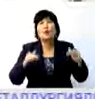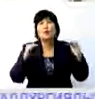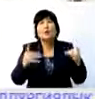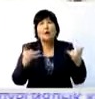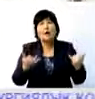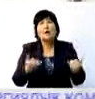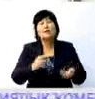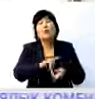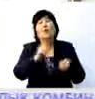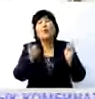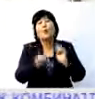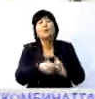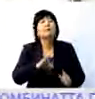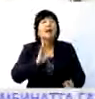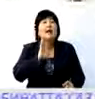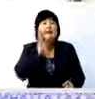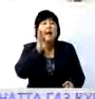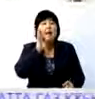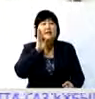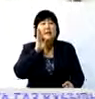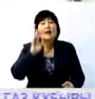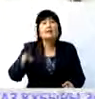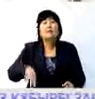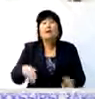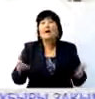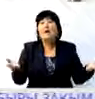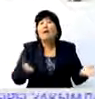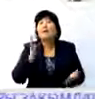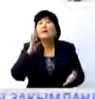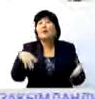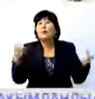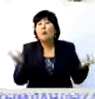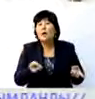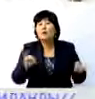қазіргі өзгермелі таңда басшының қандай болу қажет деген